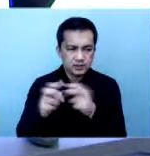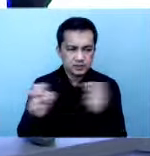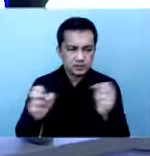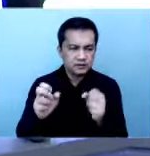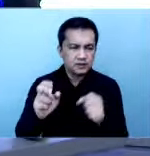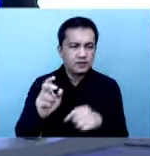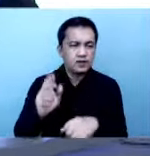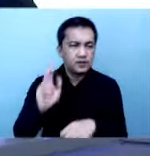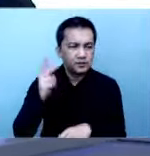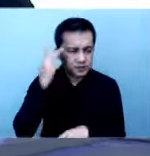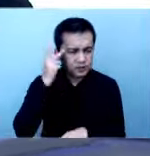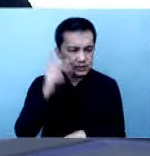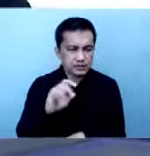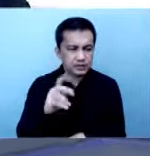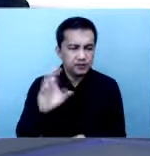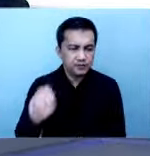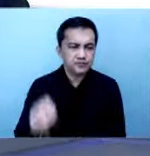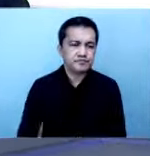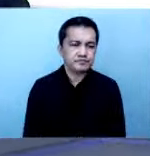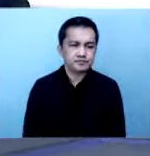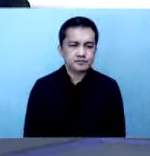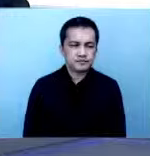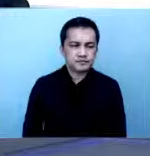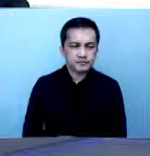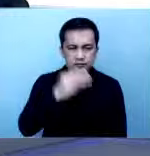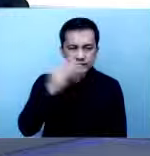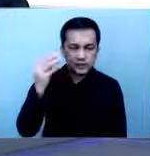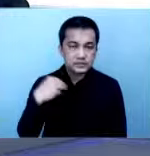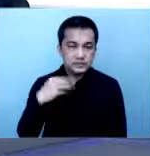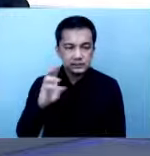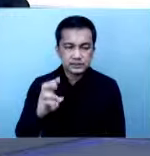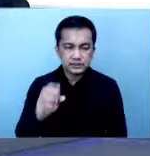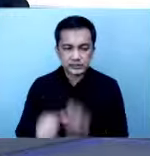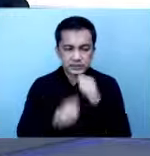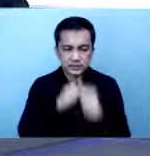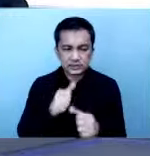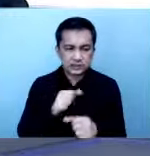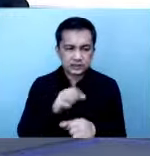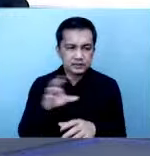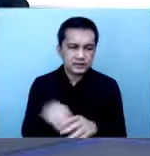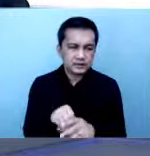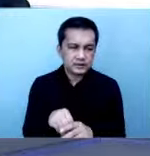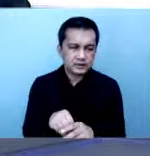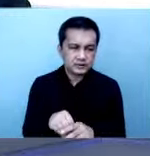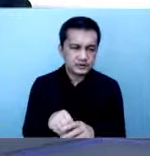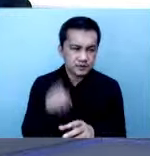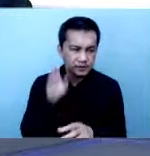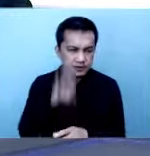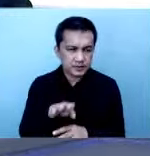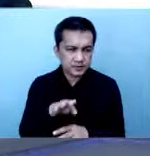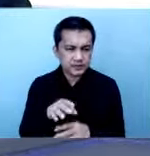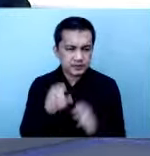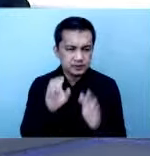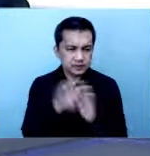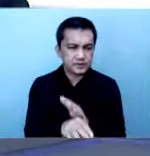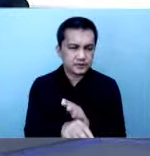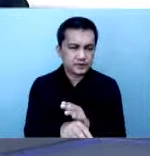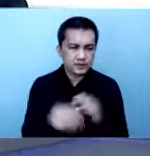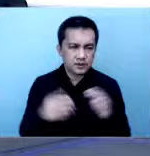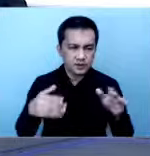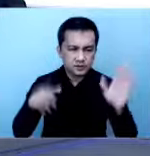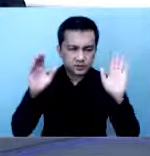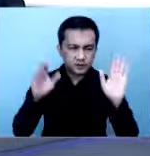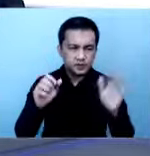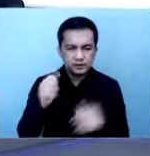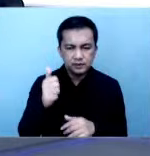Degamo. March 6, tinanggi ni Arnie Teves na sangkot siya o sangkot silang magkakapatid sa krimen. Sumuko ang 10